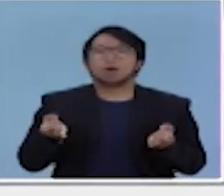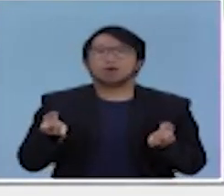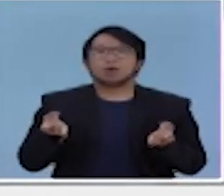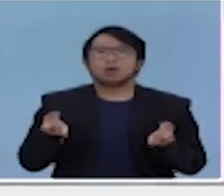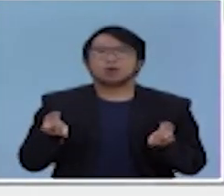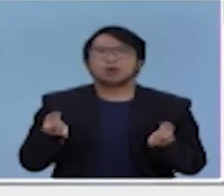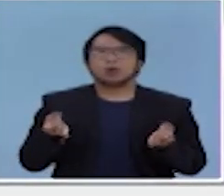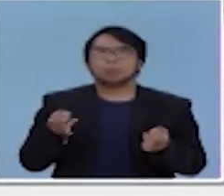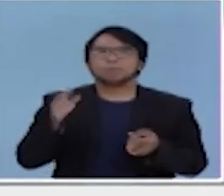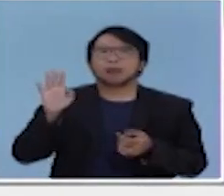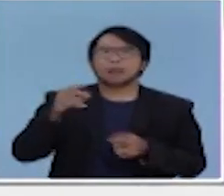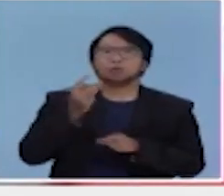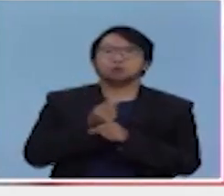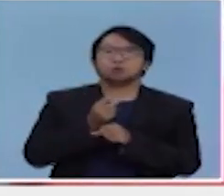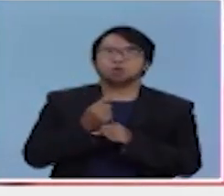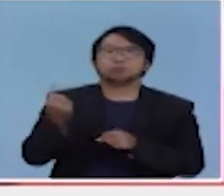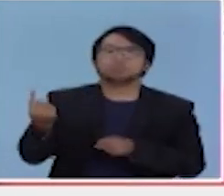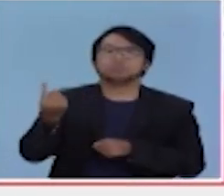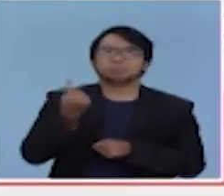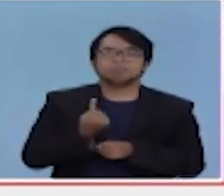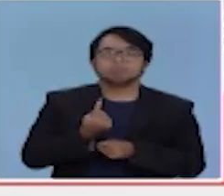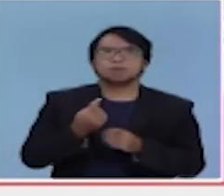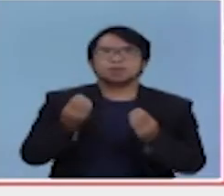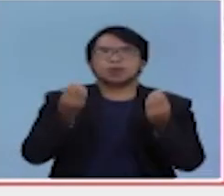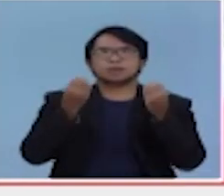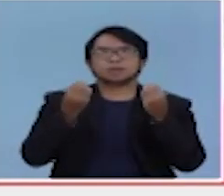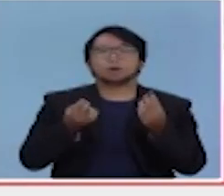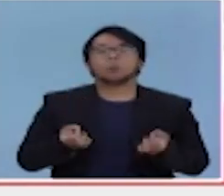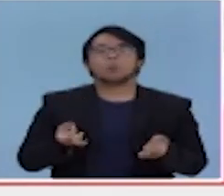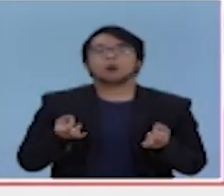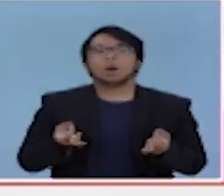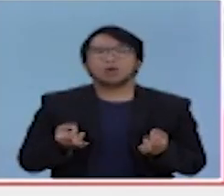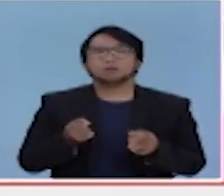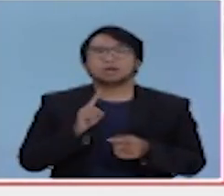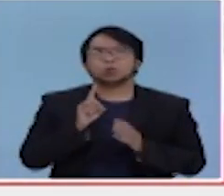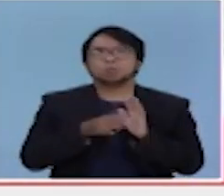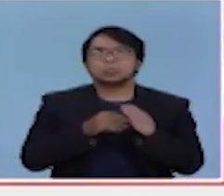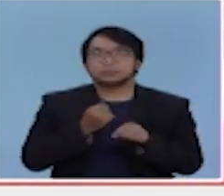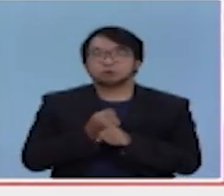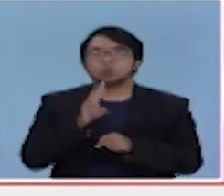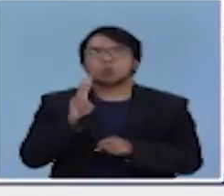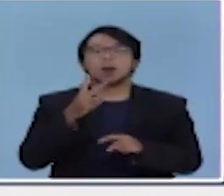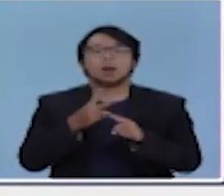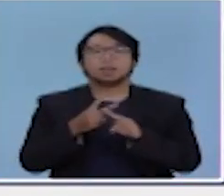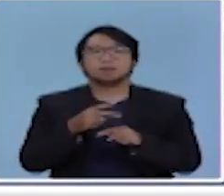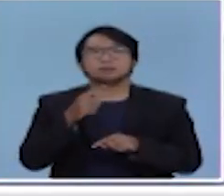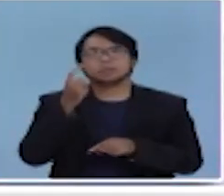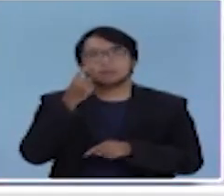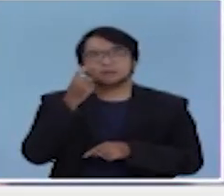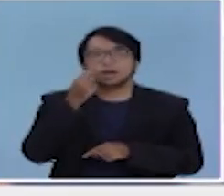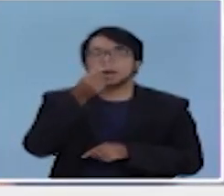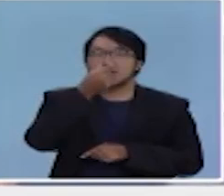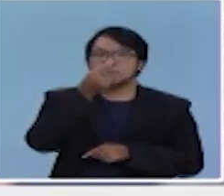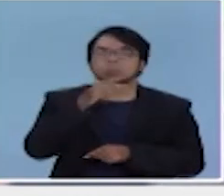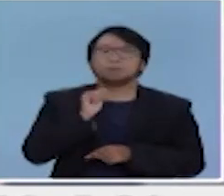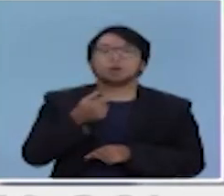apa aku Cah itu ke sini Jadi aku lakuin itu seminggu dua kali setiap hari Selasa sama hari Kamis karena udah cuti juga jadi bisa